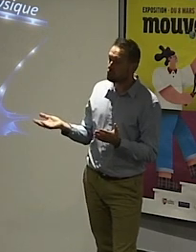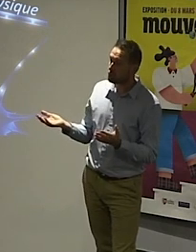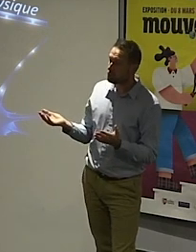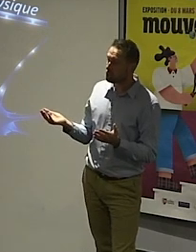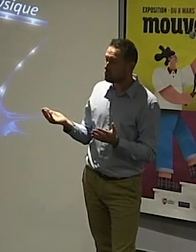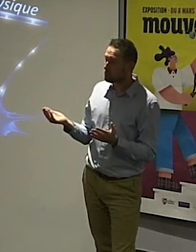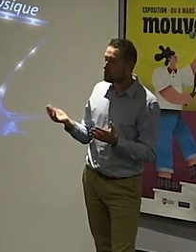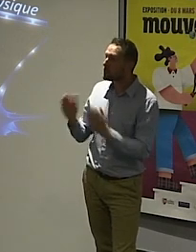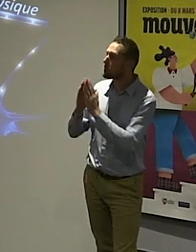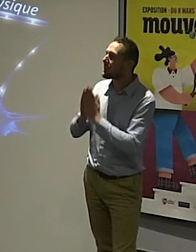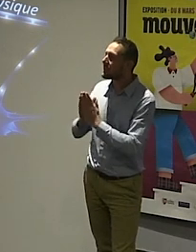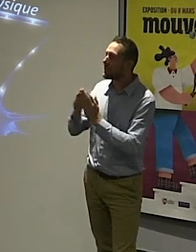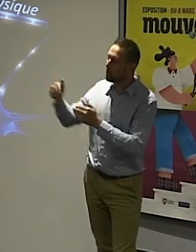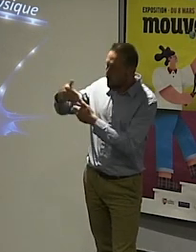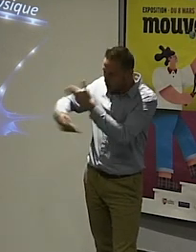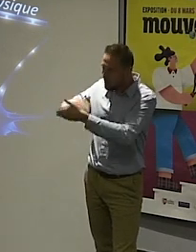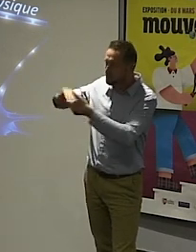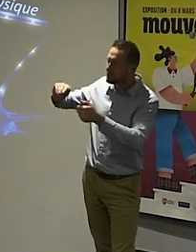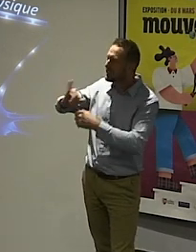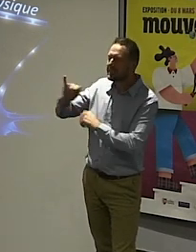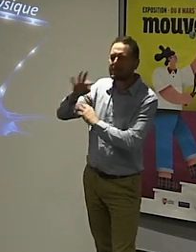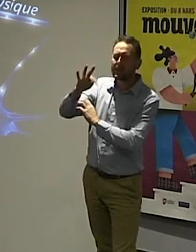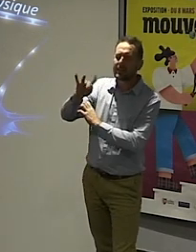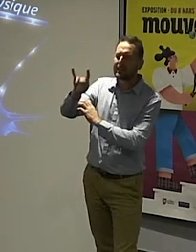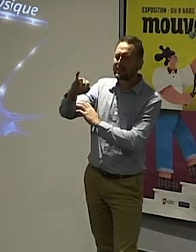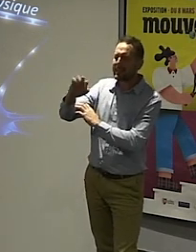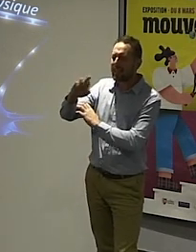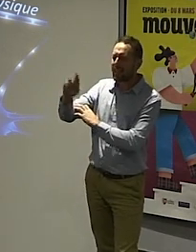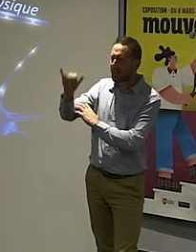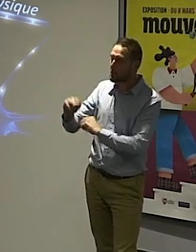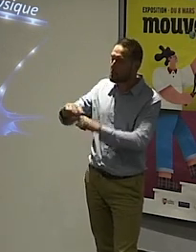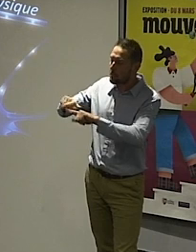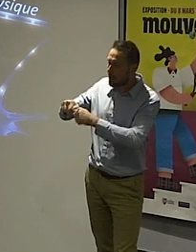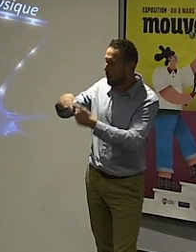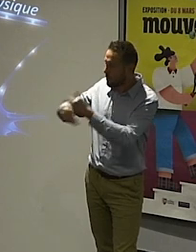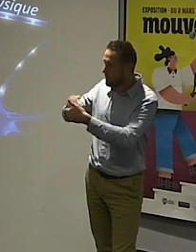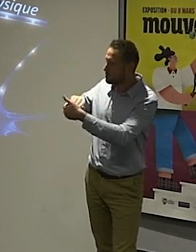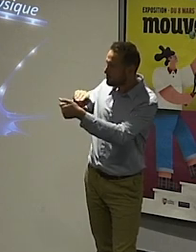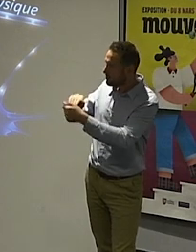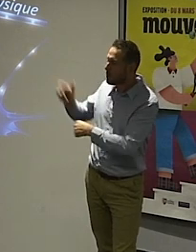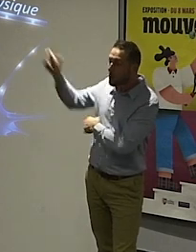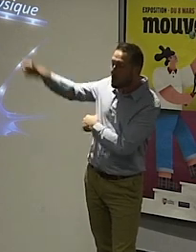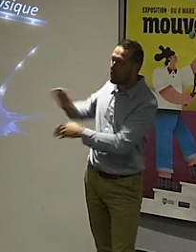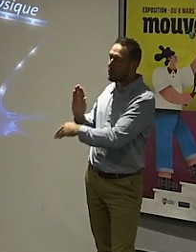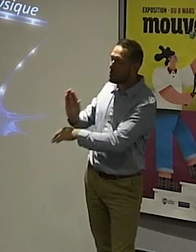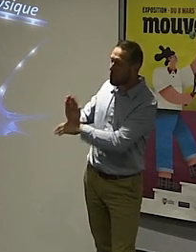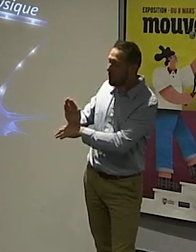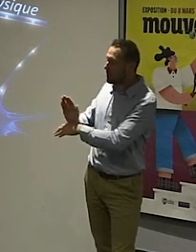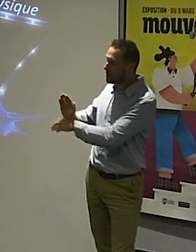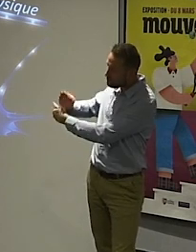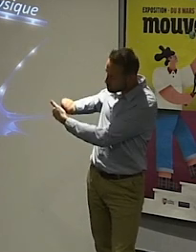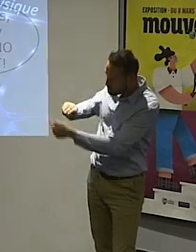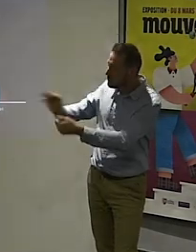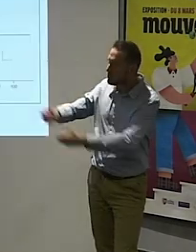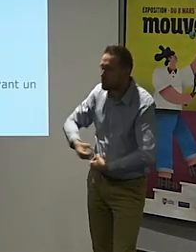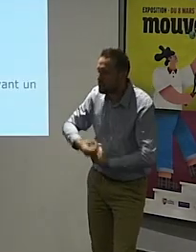que Thierry, qui n'a pas pu être présent ce soir, a pu travailler avec toi, son témoignage. Donc